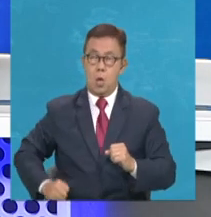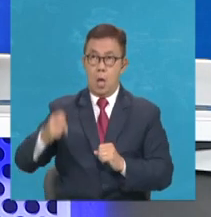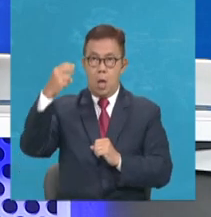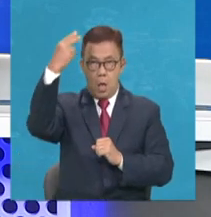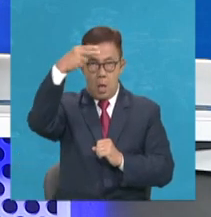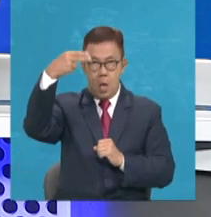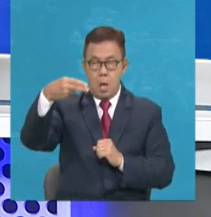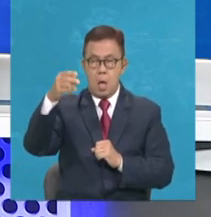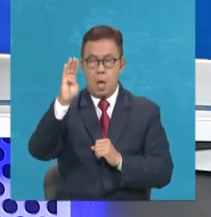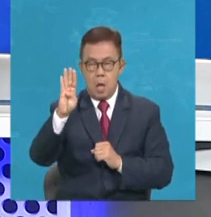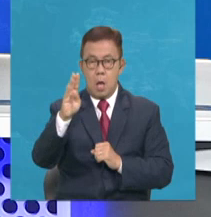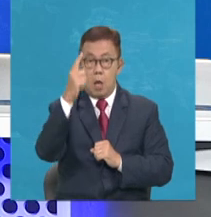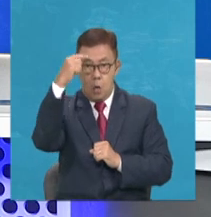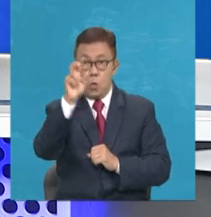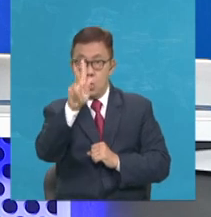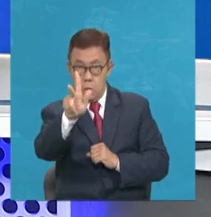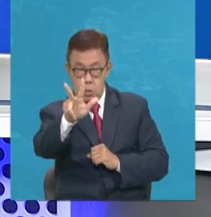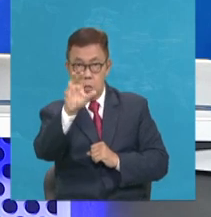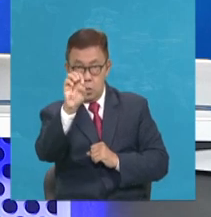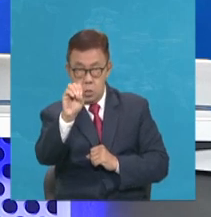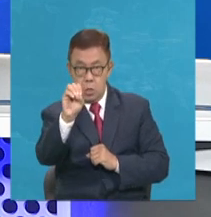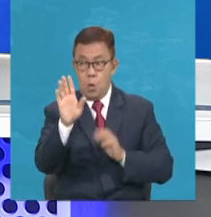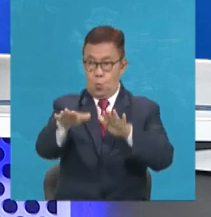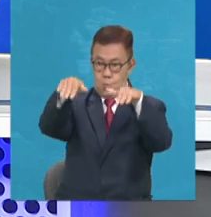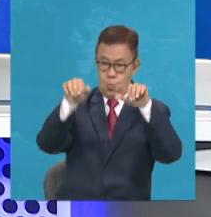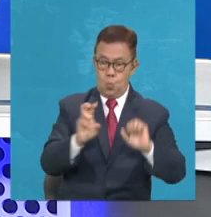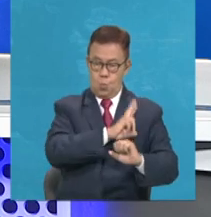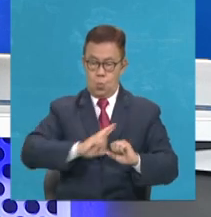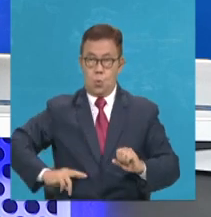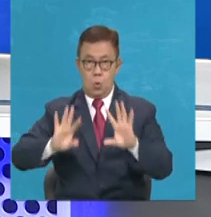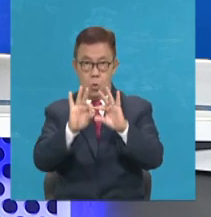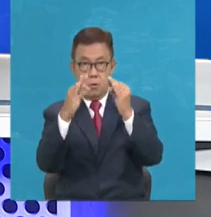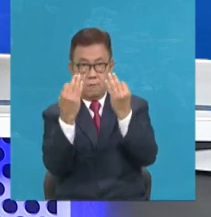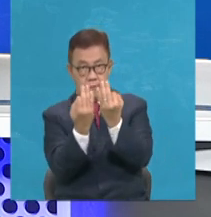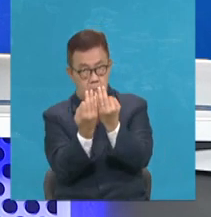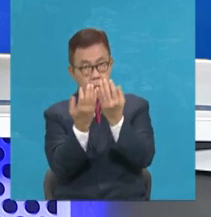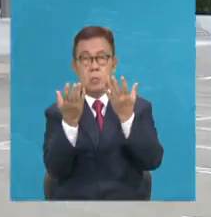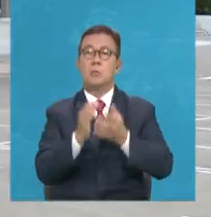Yayasan ke-30 itu diadakan di kota makam raja